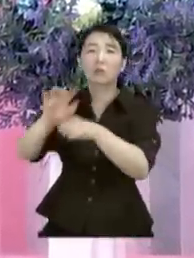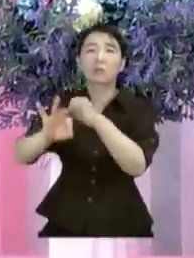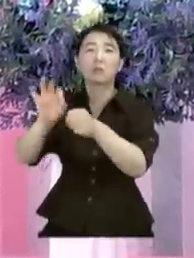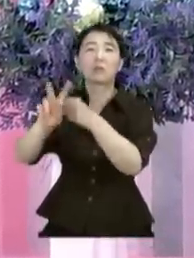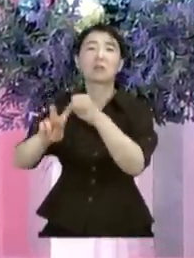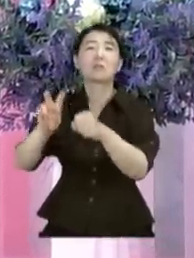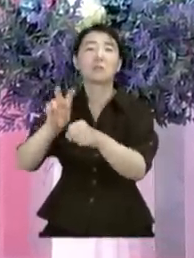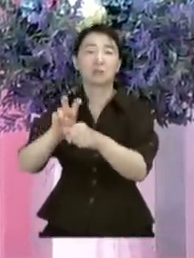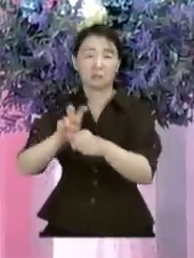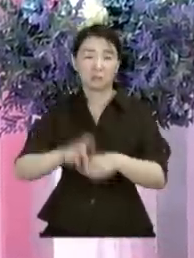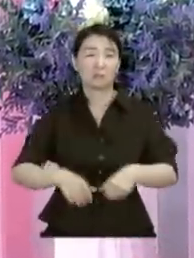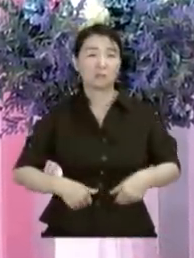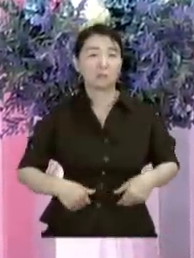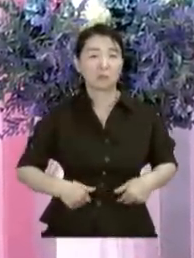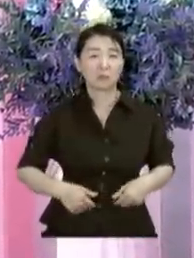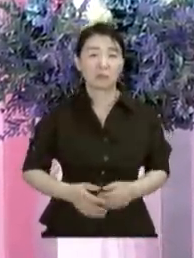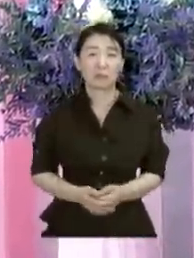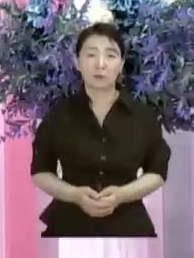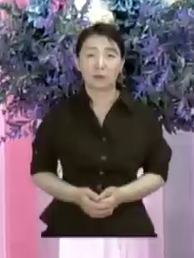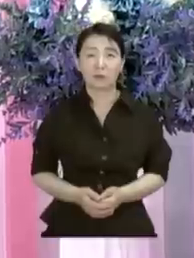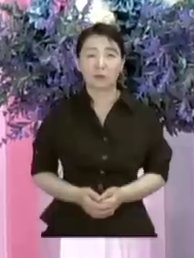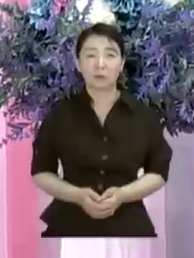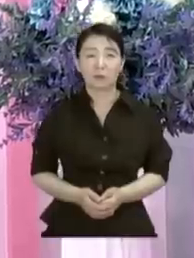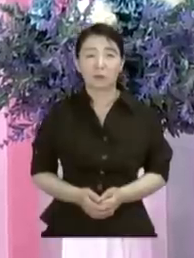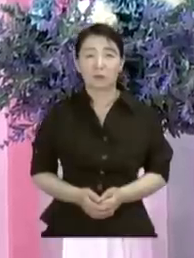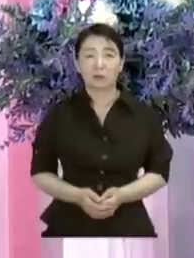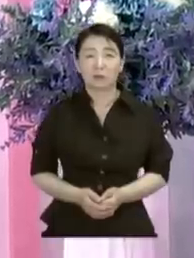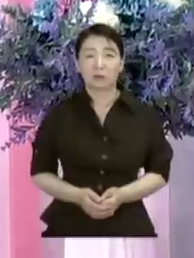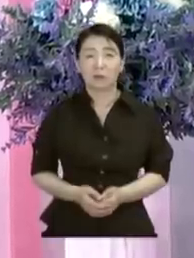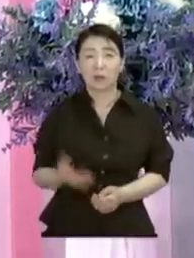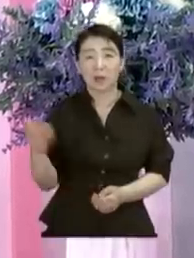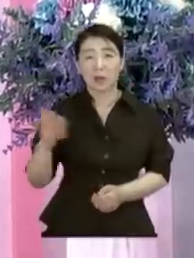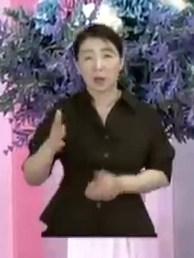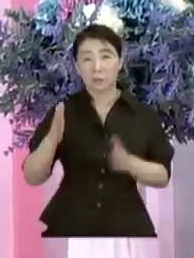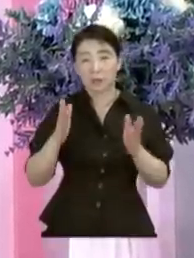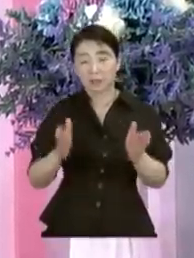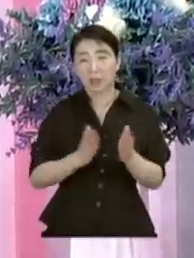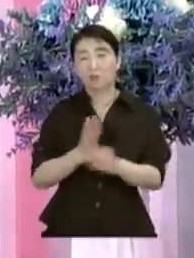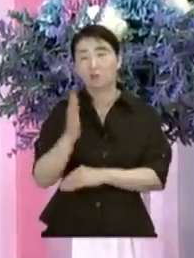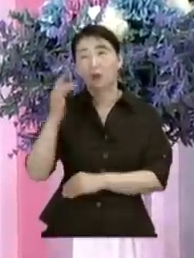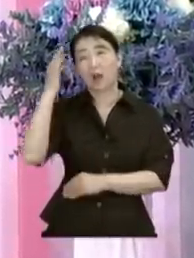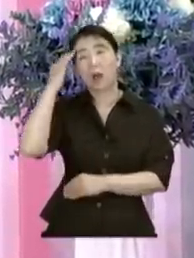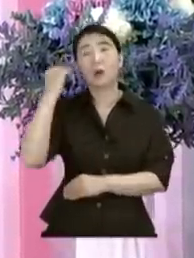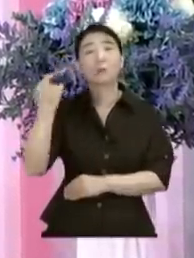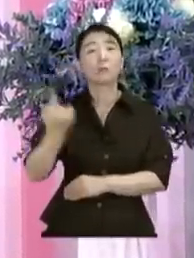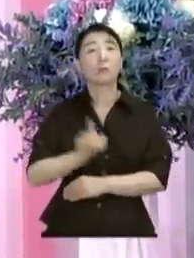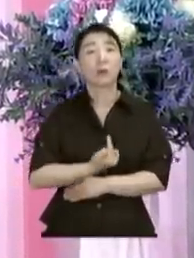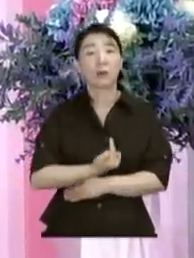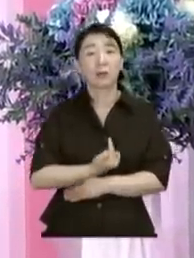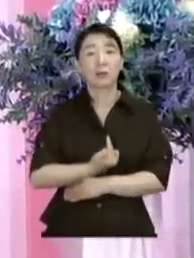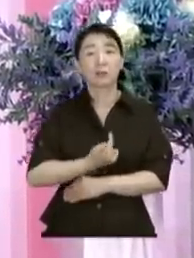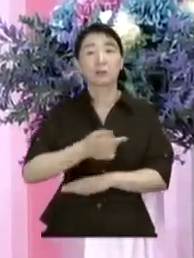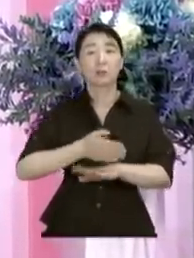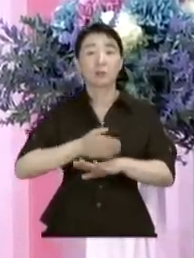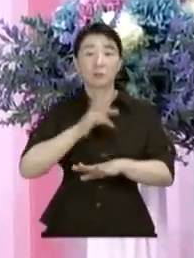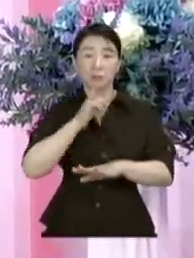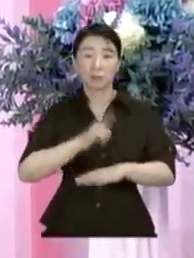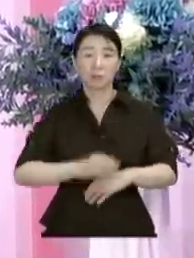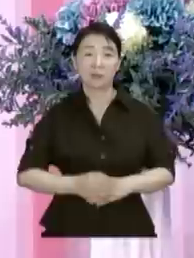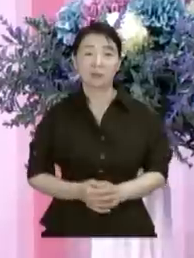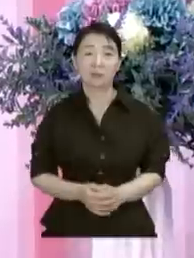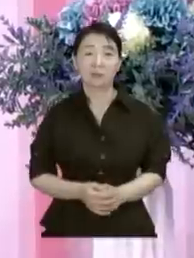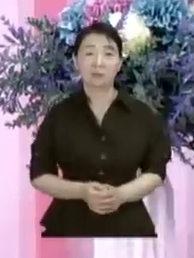그 긴나긴 세월 동안 아픔의 기간을 지나서 이분들이 한국 땅에 들어오셨잖아요. 그래서 와서 너무나